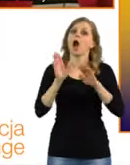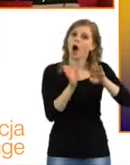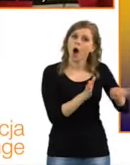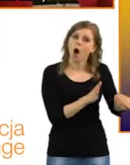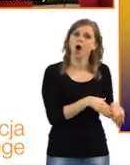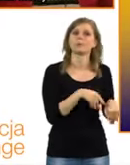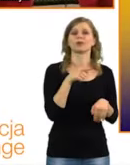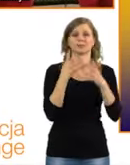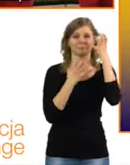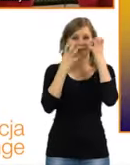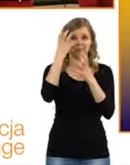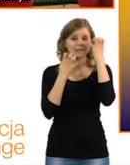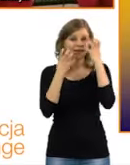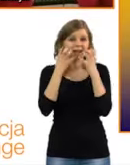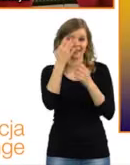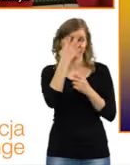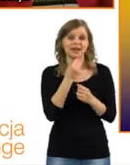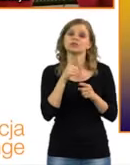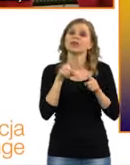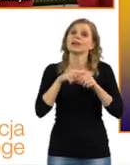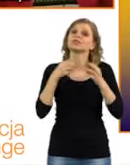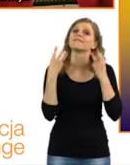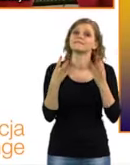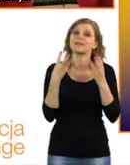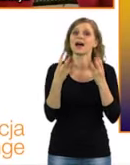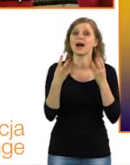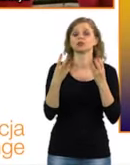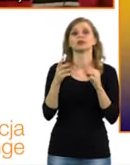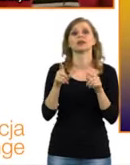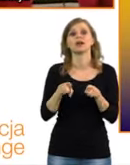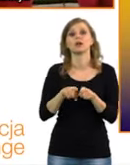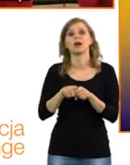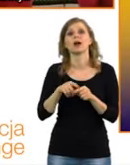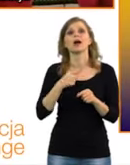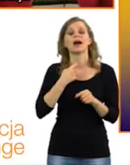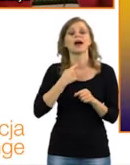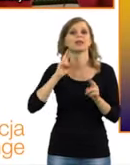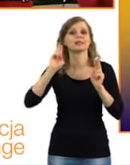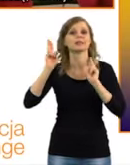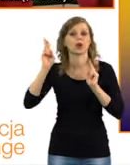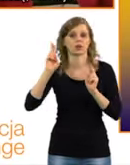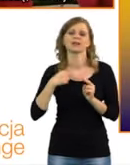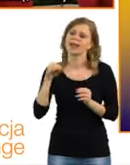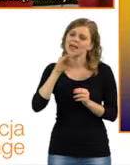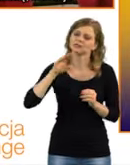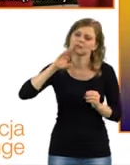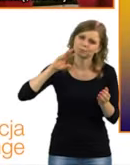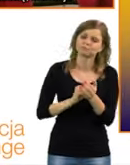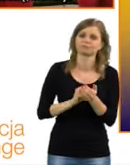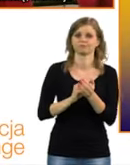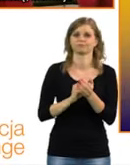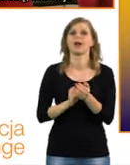Oprócz mimiki twarzy, ważną umiejętnością pozawerbalną jest intonacja. Jeszcze raz